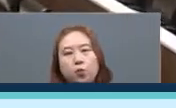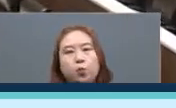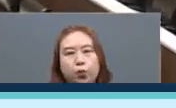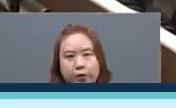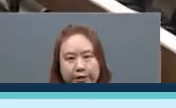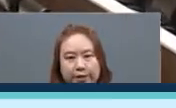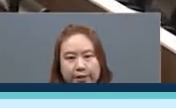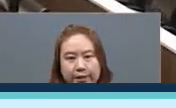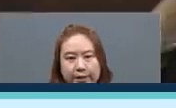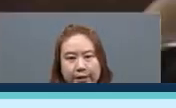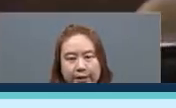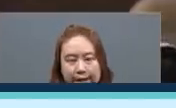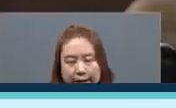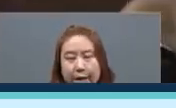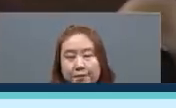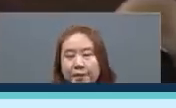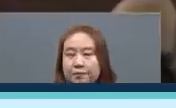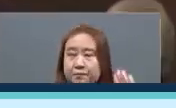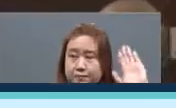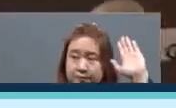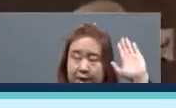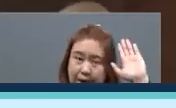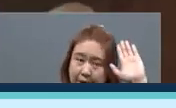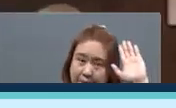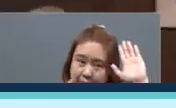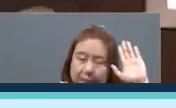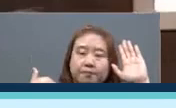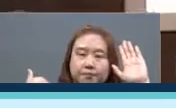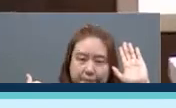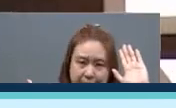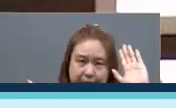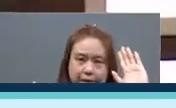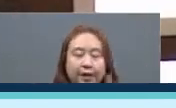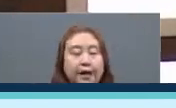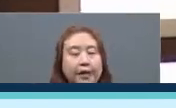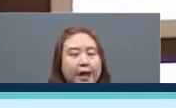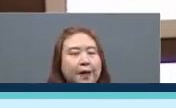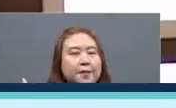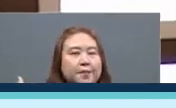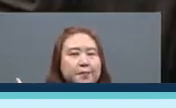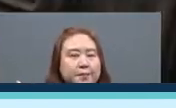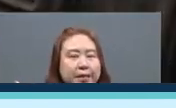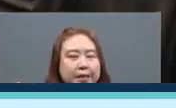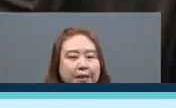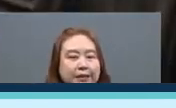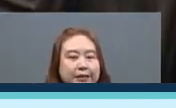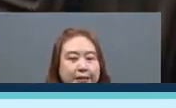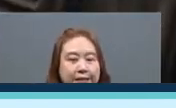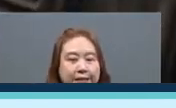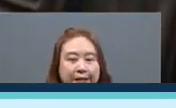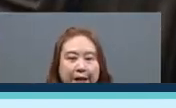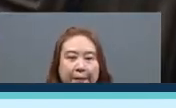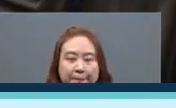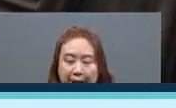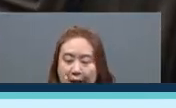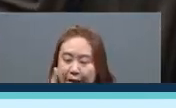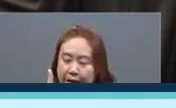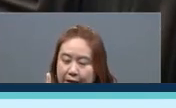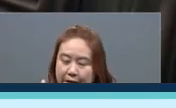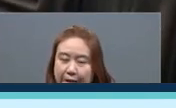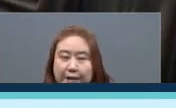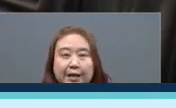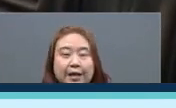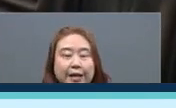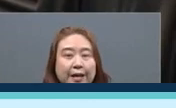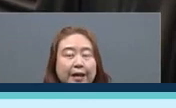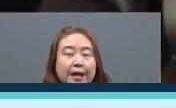หรือ BOI จำนวนกว่า 1,300 โครงการในปี 2567โดยนายพิชัยชุนหวชิ